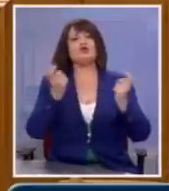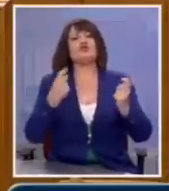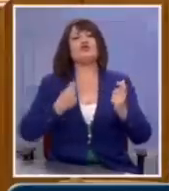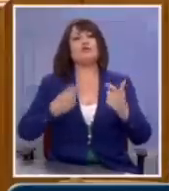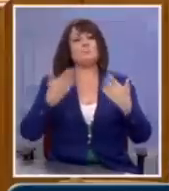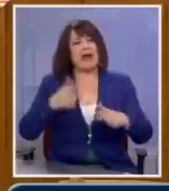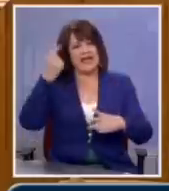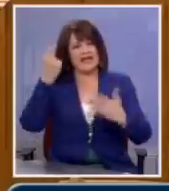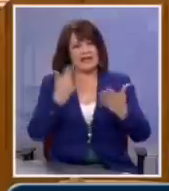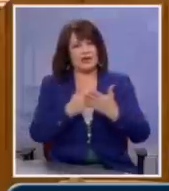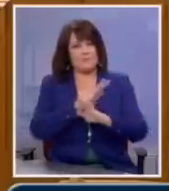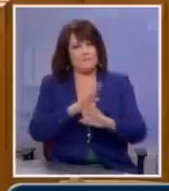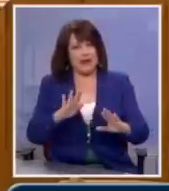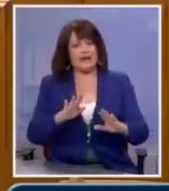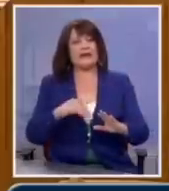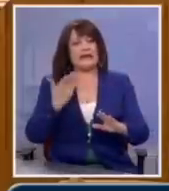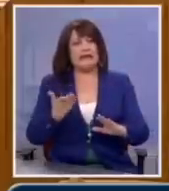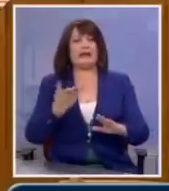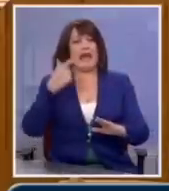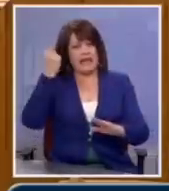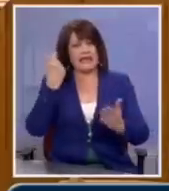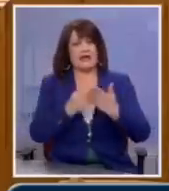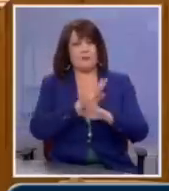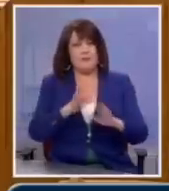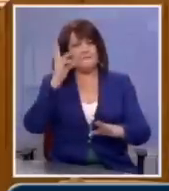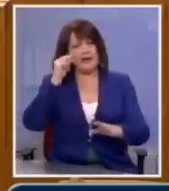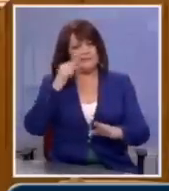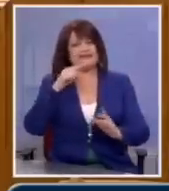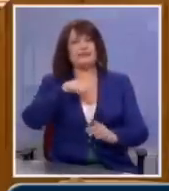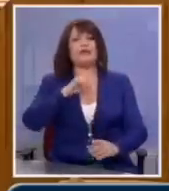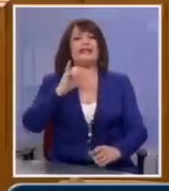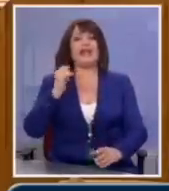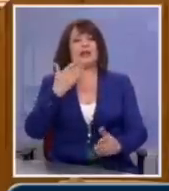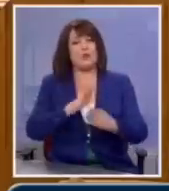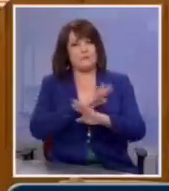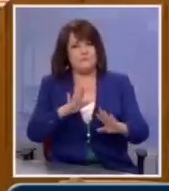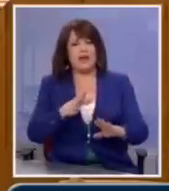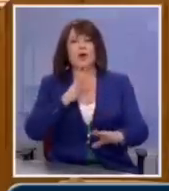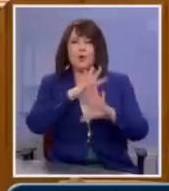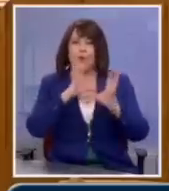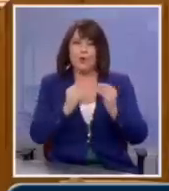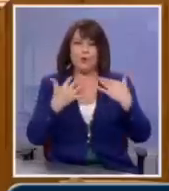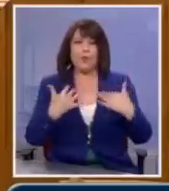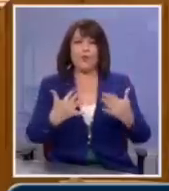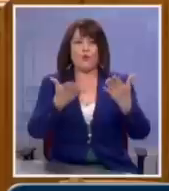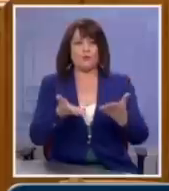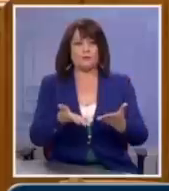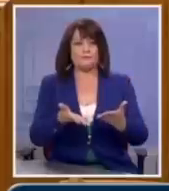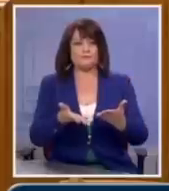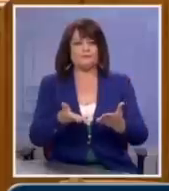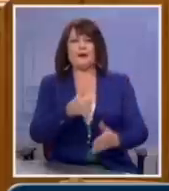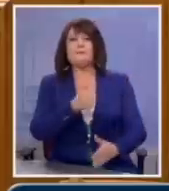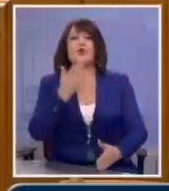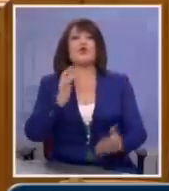λύκειο στη χώρα μας, ή τα παιδιά που τέλειωσαν το λύκειο και ΑΕΗ ή ΤΕΗ στη χώρα μας, γιατί όλες οι πτέρυγες της Βουλής πλην της